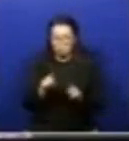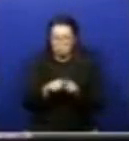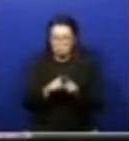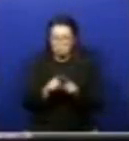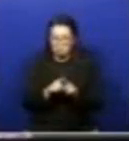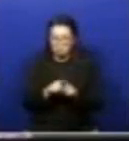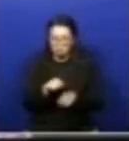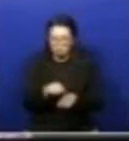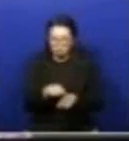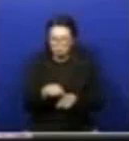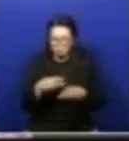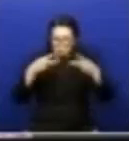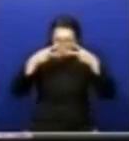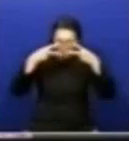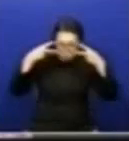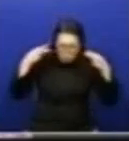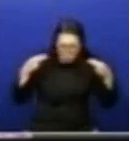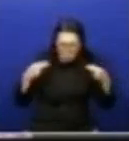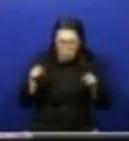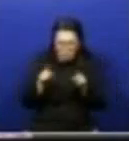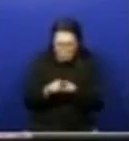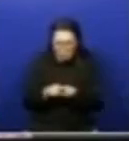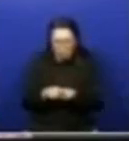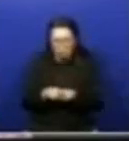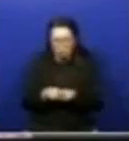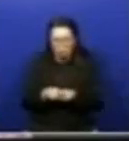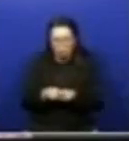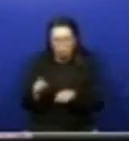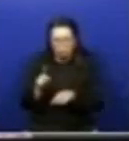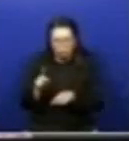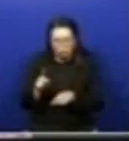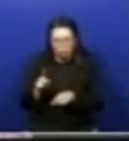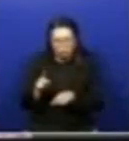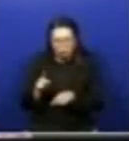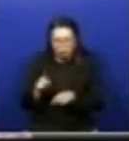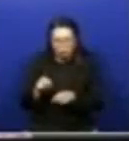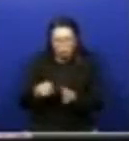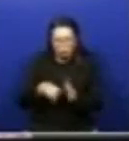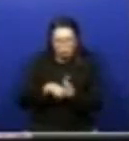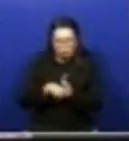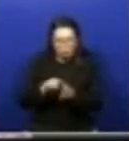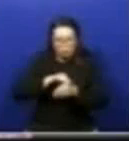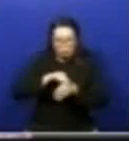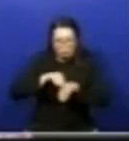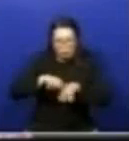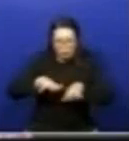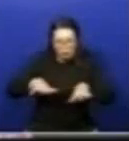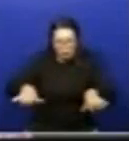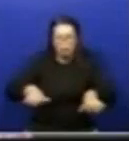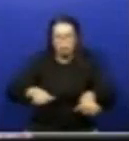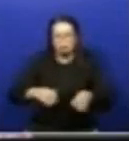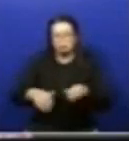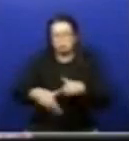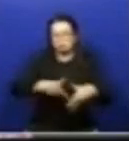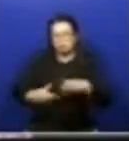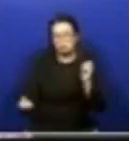ามันเป็นผู้ร้ายแต่ที่เห็นชัดเป็นผู้ร้ายนี่ก็คือเป็นเชื้อระบาดที่สร้างความเสียหายกับบุคค